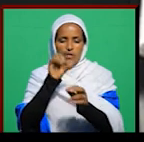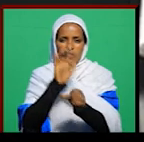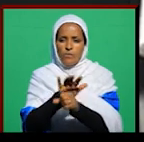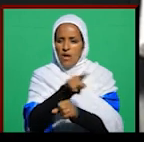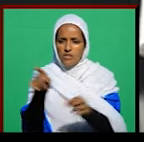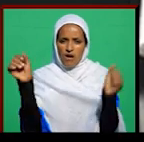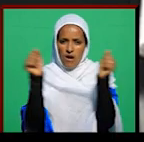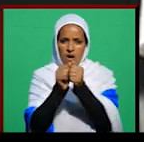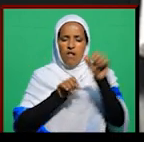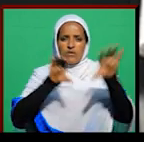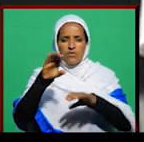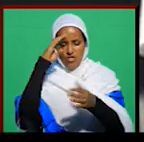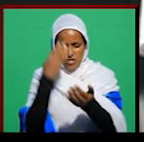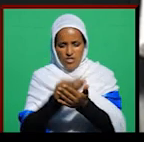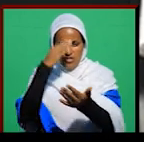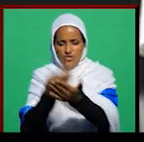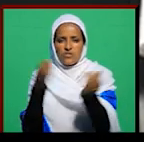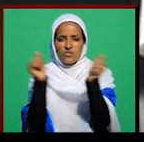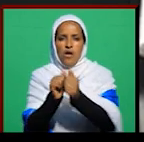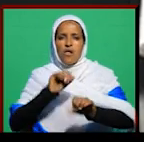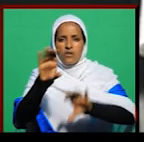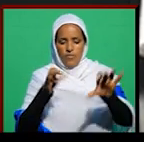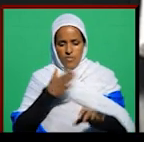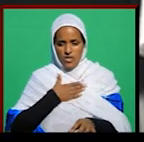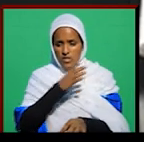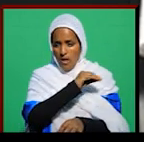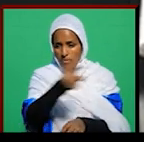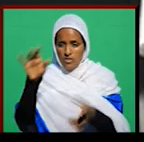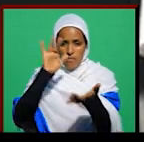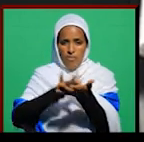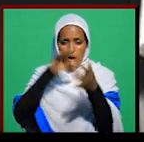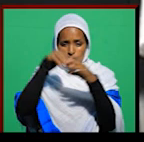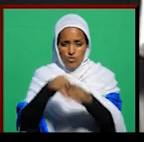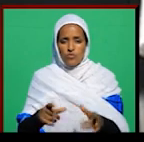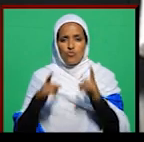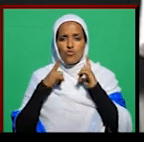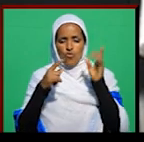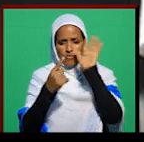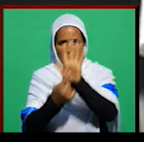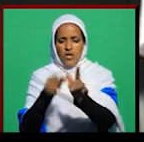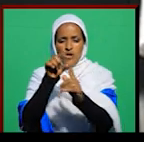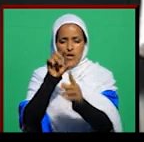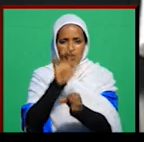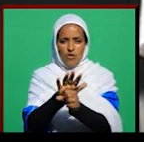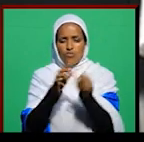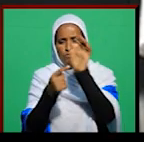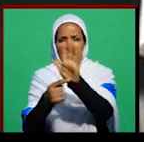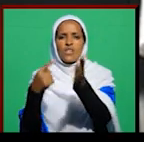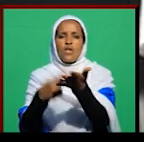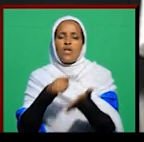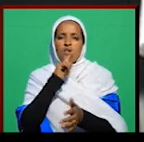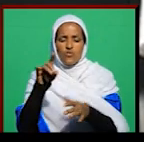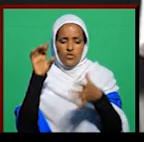ቃል ኪዳኔንም ከአንተ ጋር አደርጋለሁ፣ ከአንተም በኋላ ከልጅ ልጅ ጋር አደርጋለሁ፣ በእኔና በአንተ መካከል የሚሆነው ምልክት የቃል ኪዳኑ ምልክት